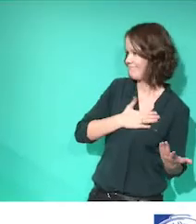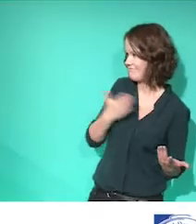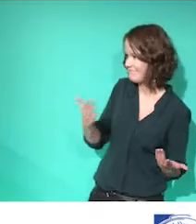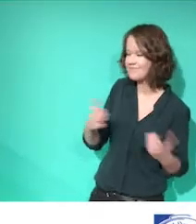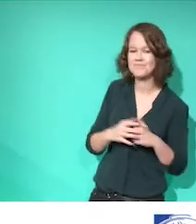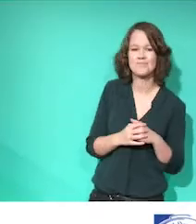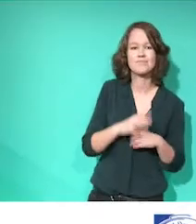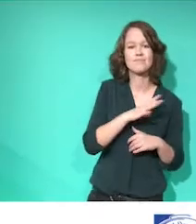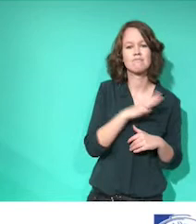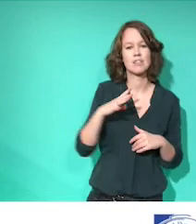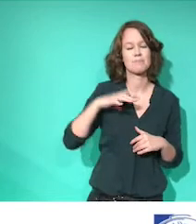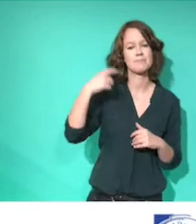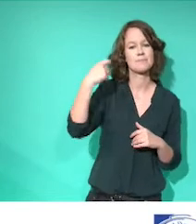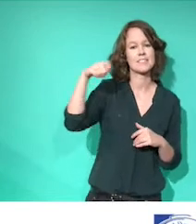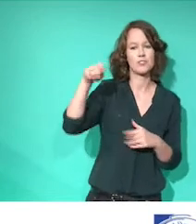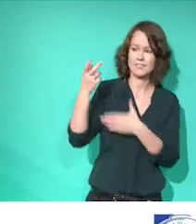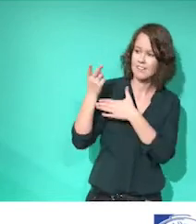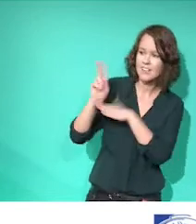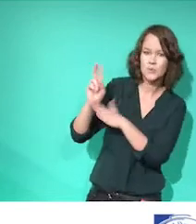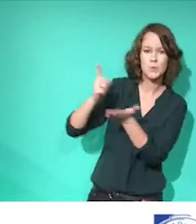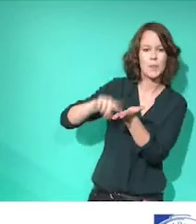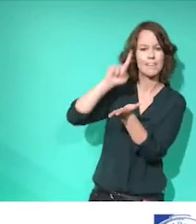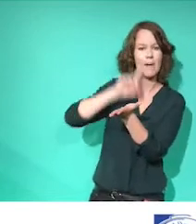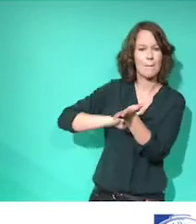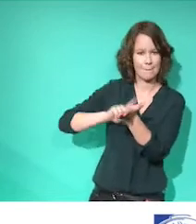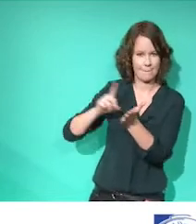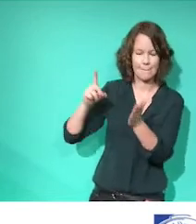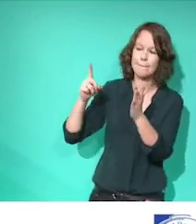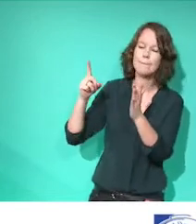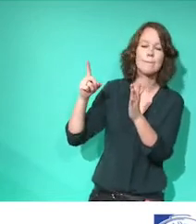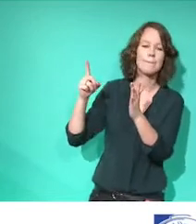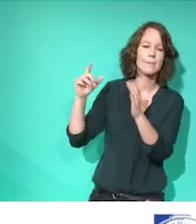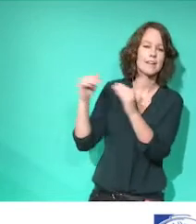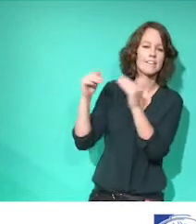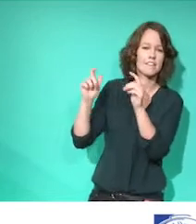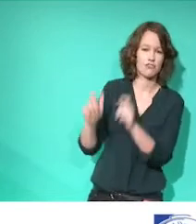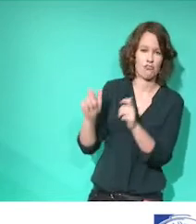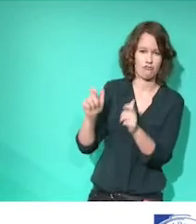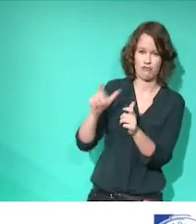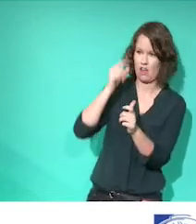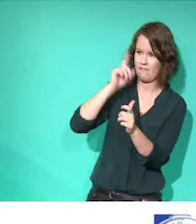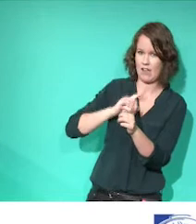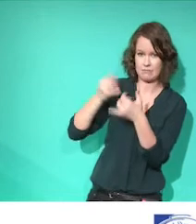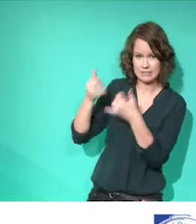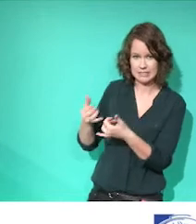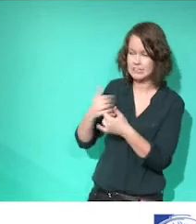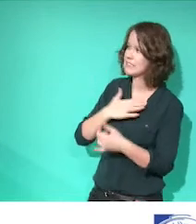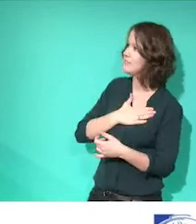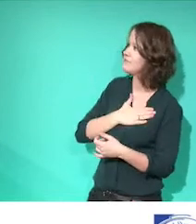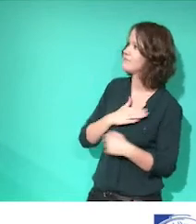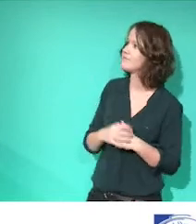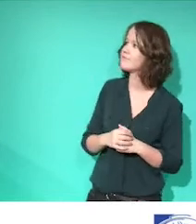Bernasconi, Madame la Présidente de la délégation droits des femmes et égalité des chances entre les hommes et les femmes du CESE, cher Pascal